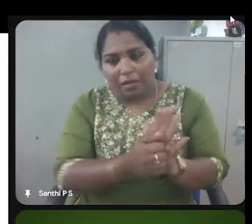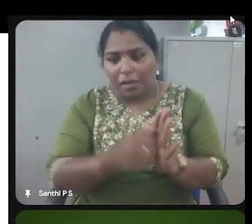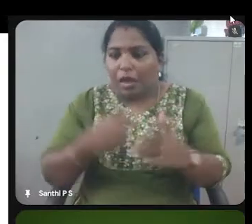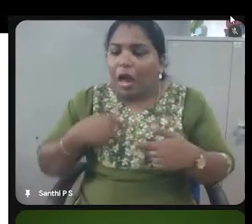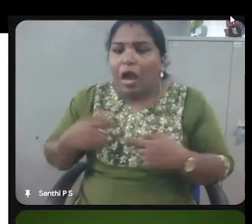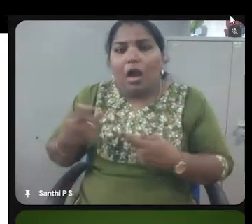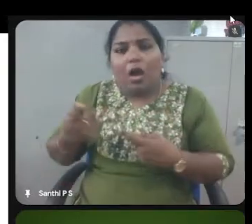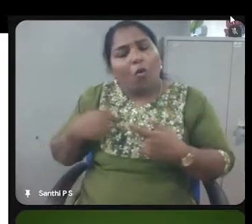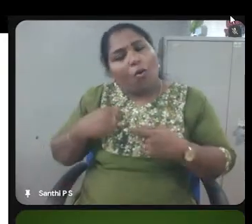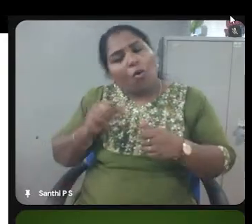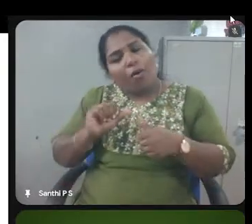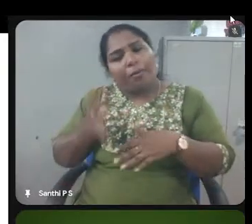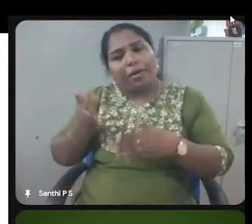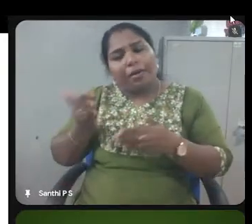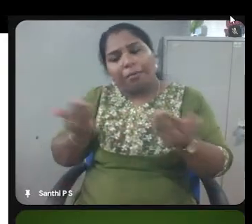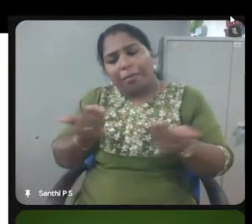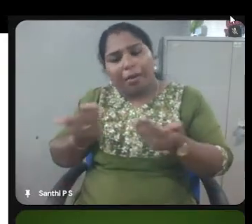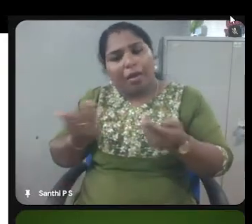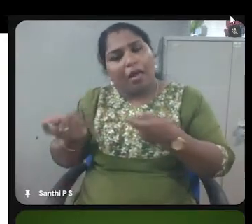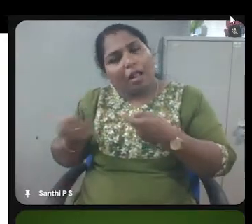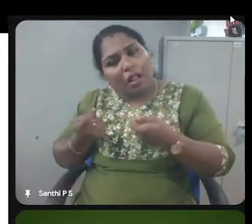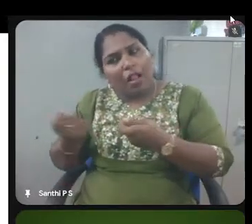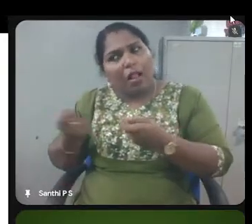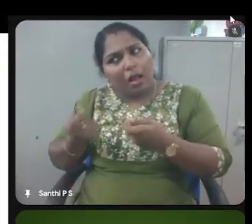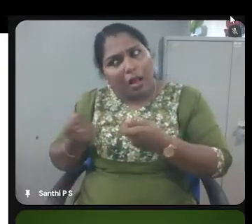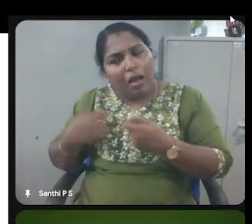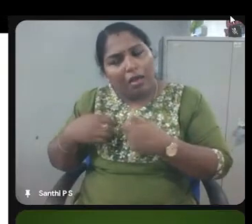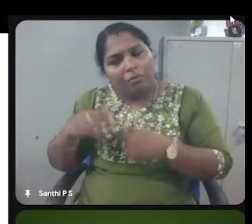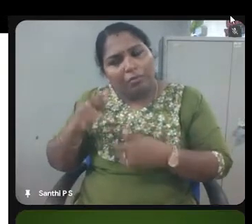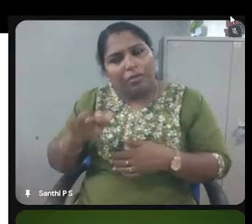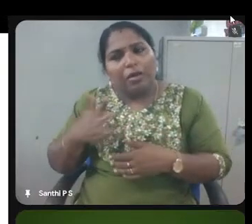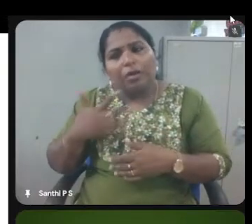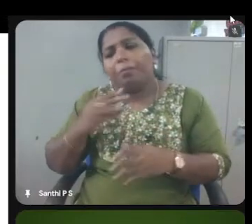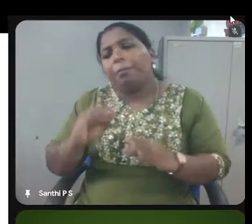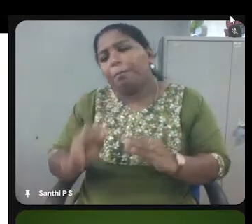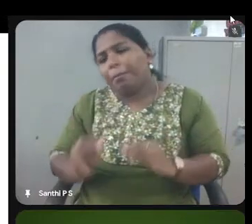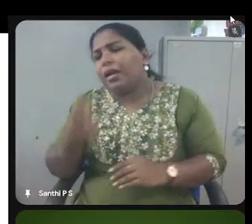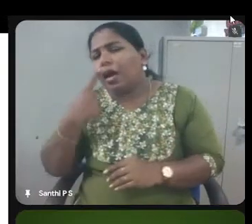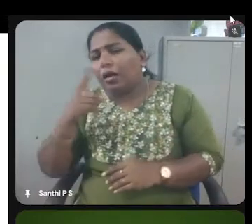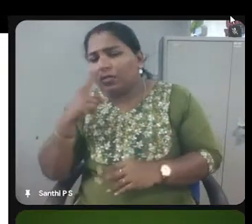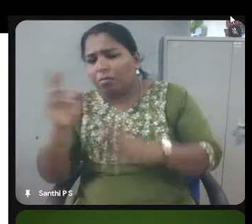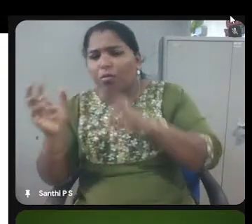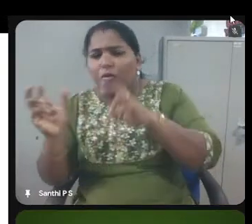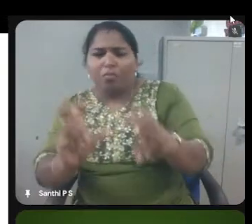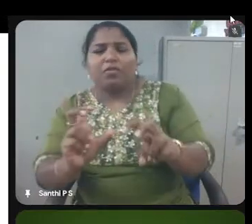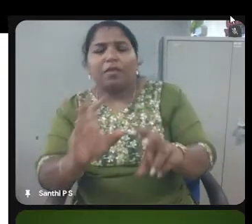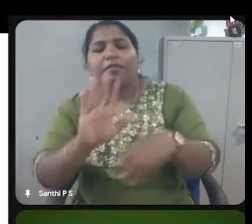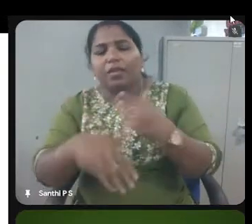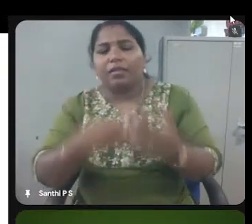കുറവുണ്ട്. അപ്പൊ ഇങ്ങനത്തെ കാർട്ടൂൺസ് നമുക്ക് തന്നെ ഒബ്സർവ് ചെയ്തിട്ട് ചെയ്യാവുന്നതാണ് നല്ലത് തോന്നുന്നു.